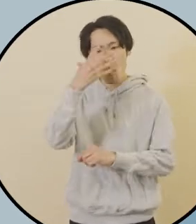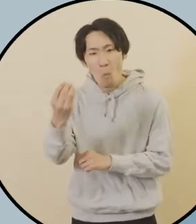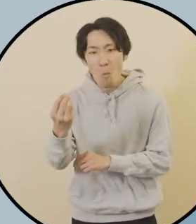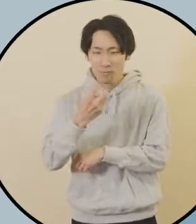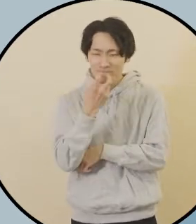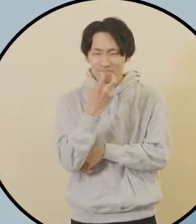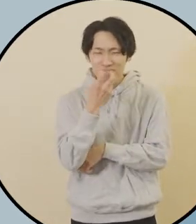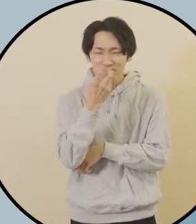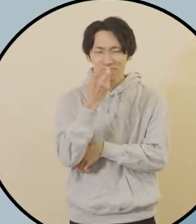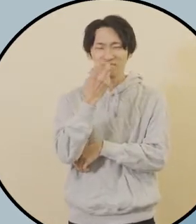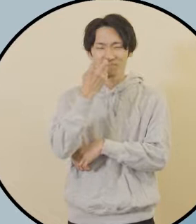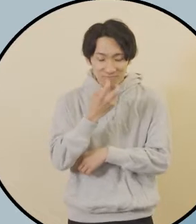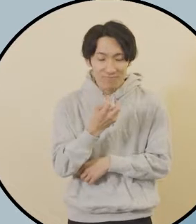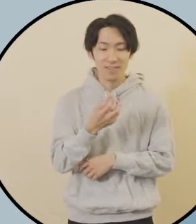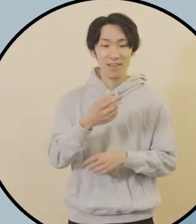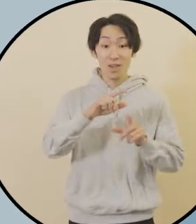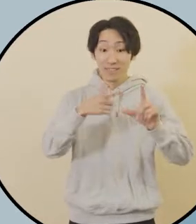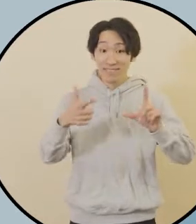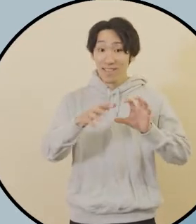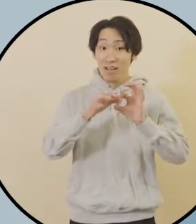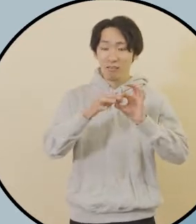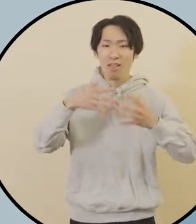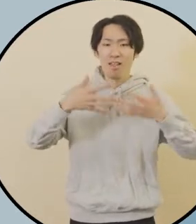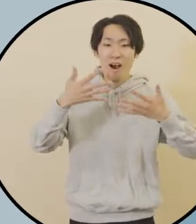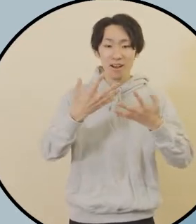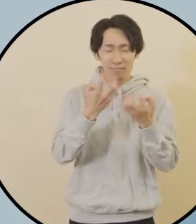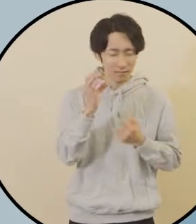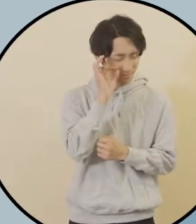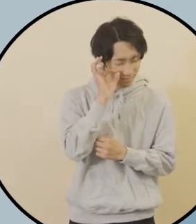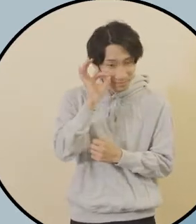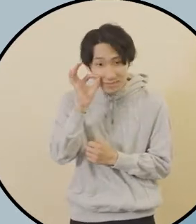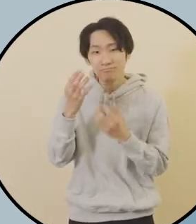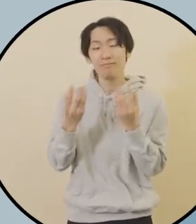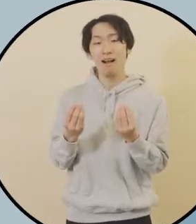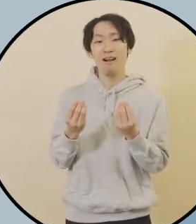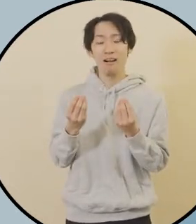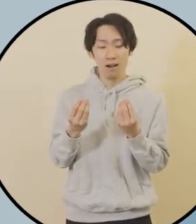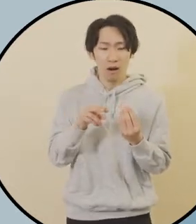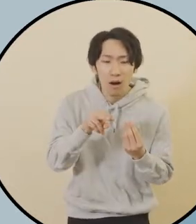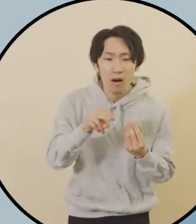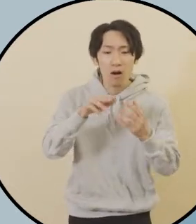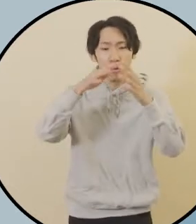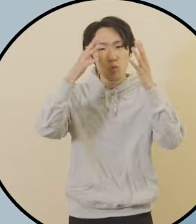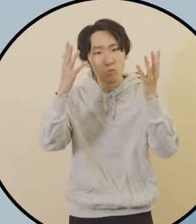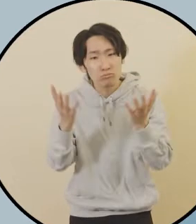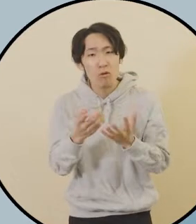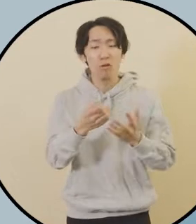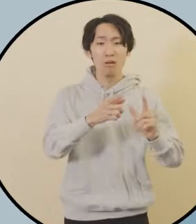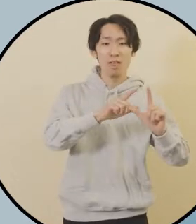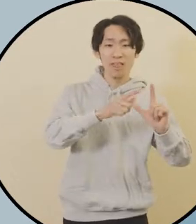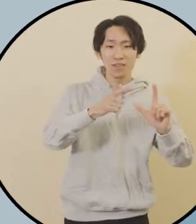始めてまああのそれにまつわる映画作品とかをたくさん観たんですけどまぁその